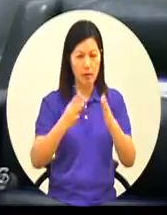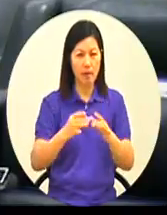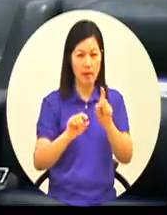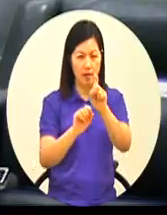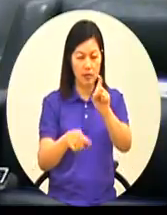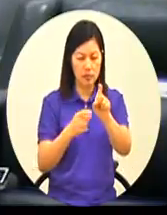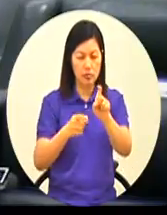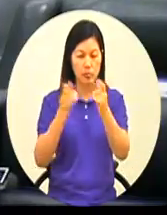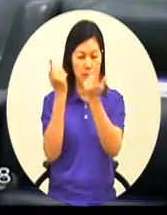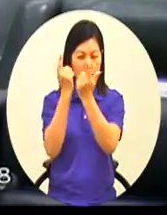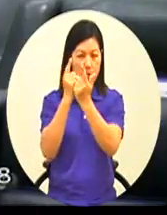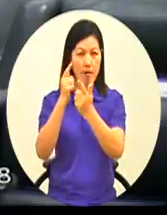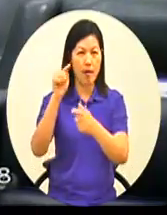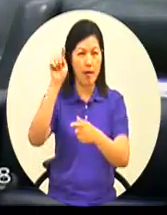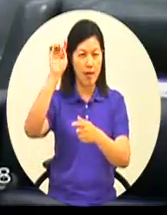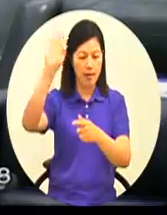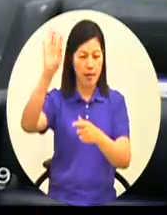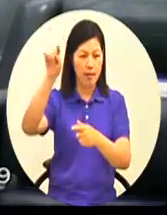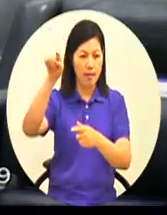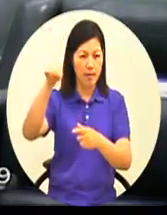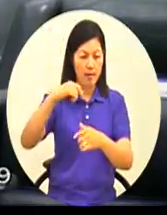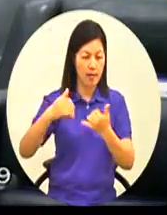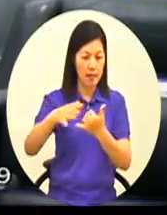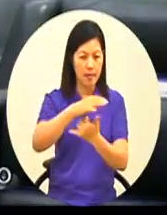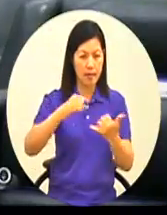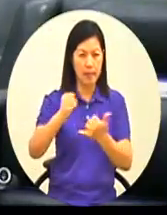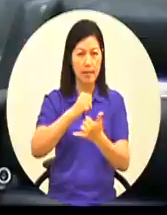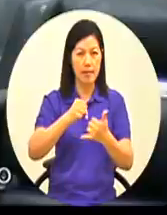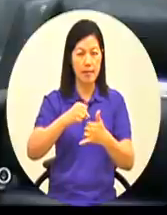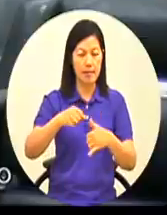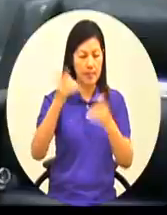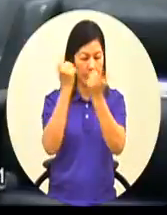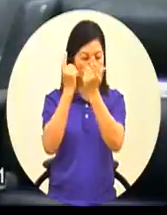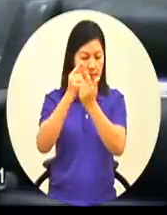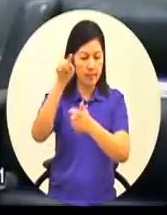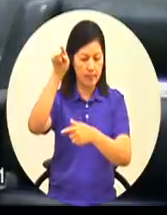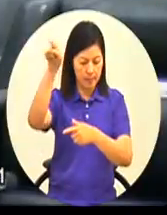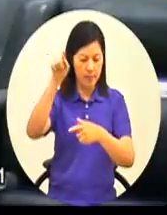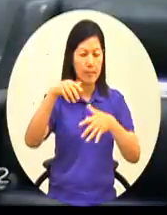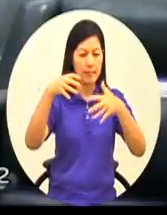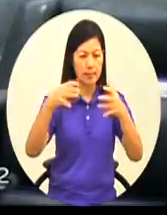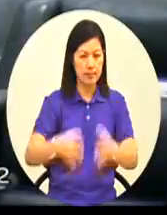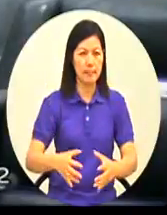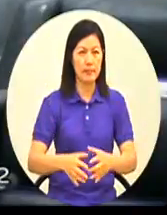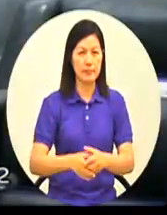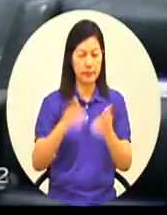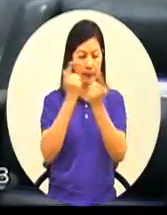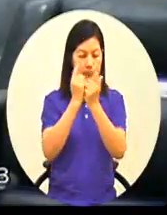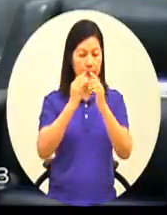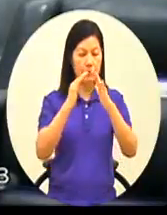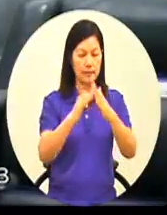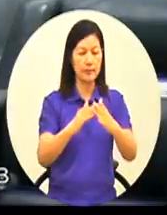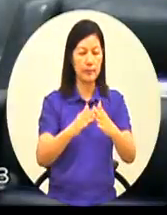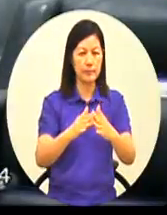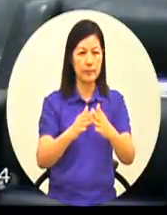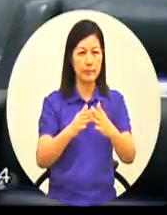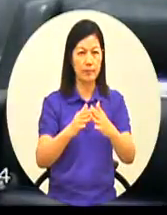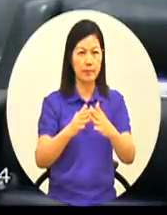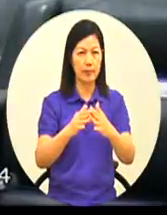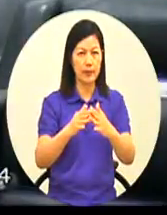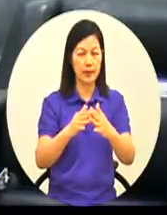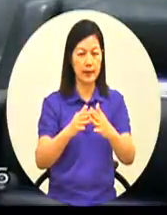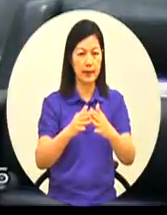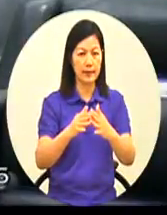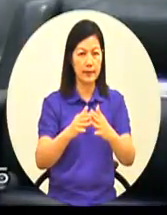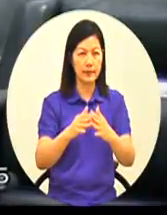就是整个整个台湾同志大游行在台北市举办。那我们看到台北市升起，市政府升